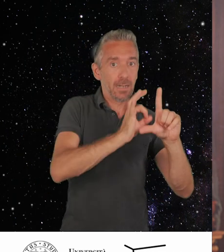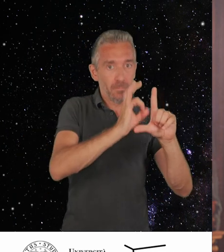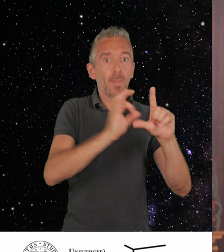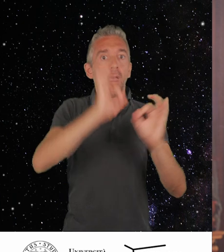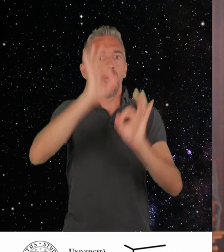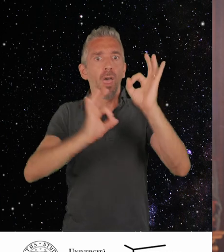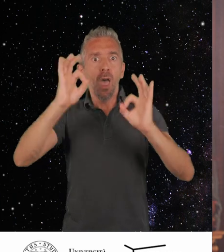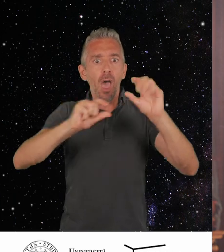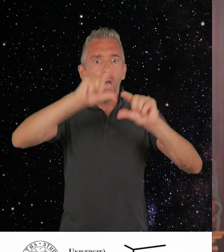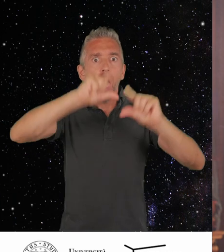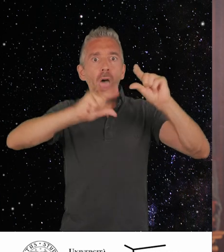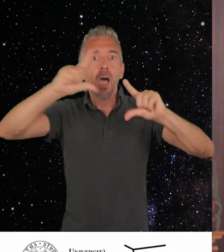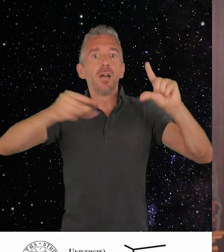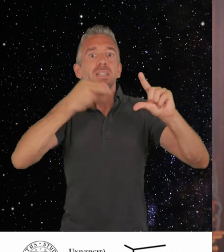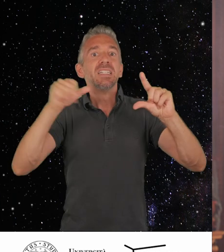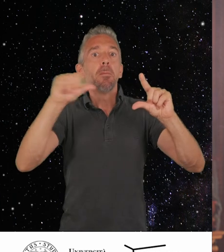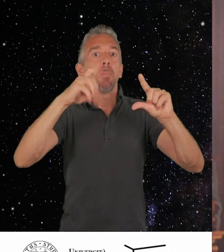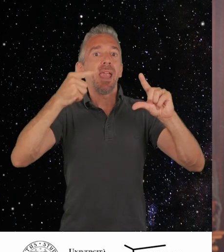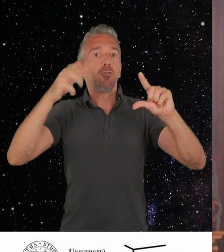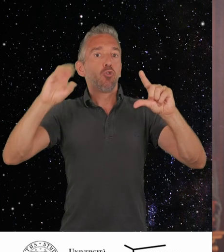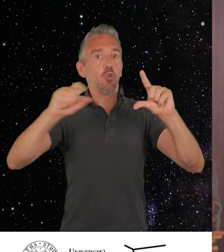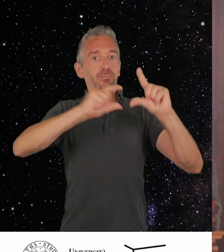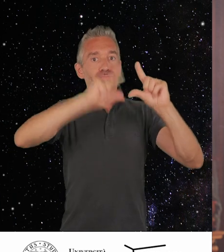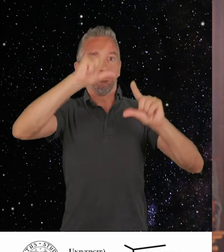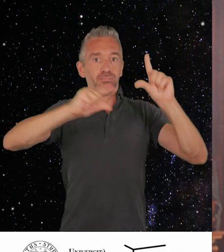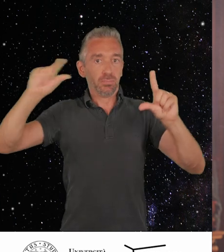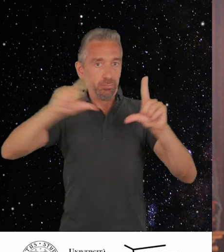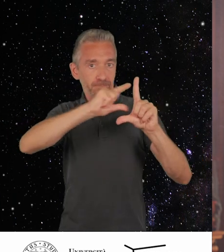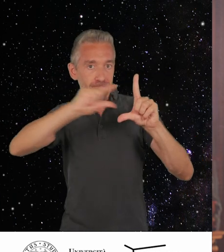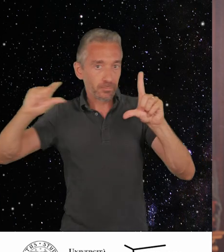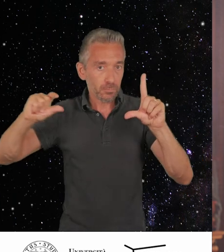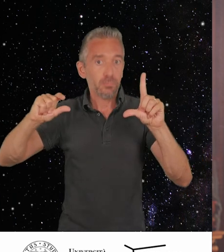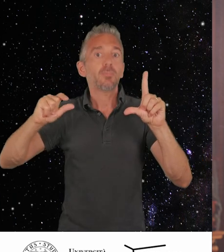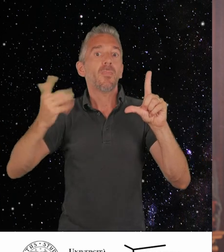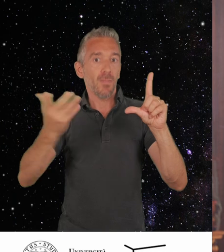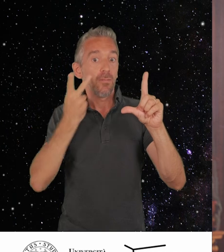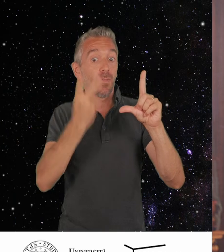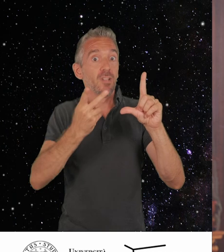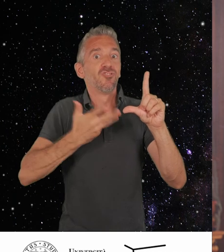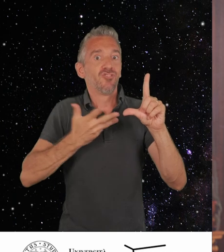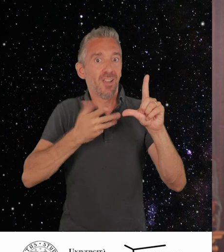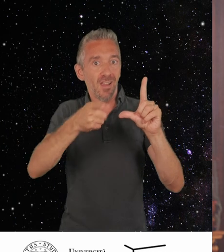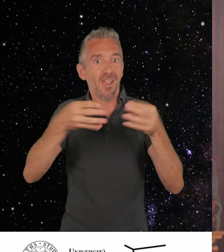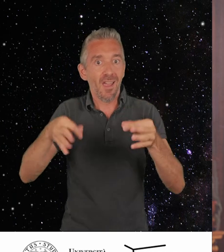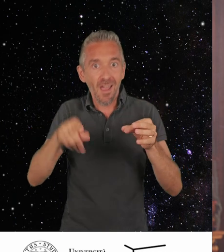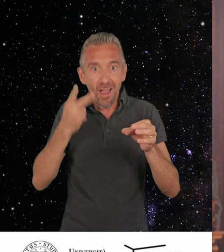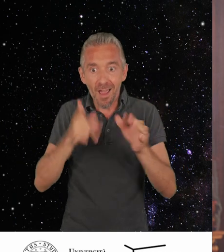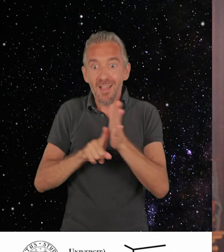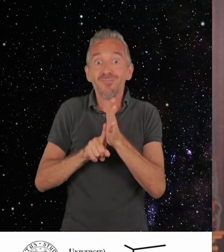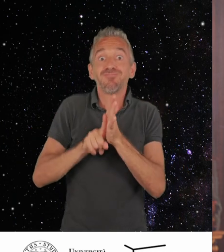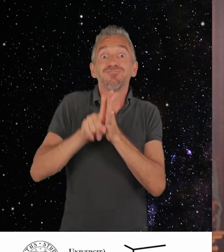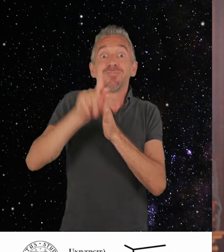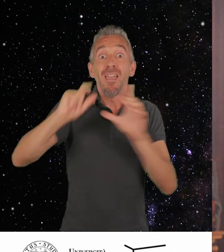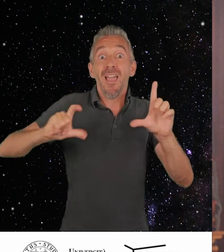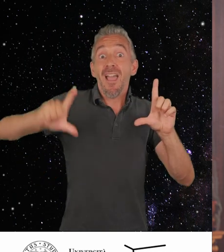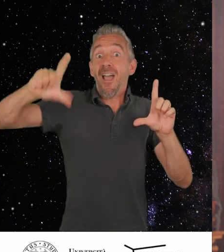si chiama spettro e presenterà una forma simile a quella che trovate sul banco. Come notate, presenta un bel picco all'energia che